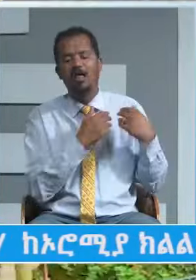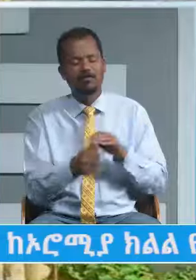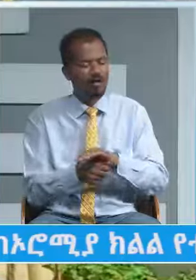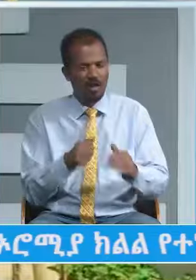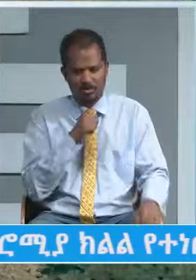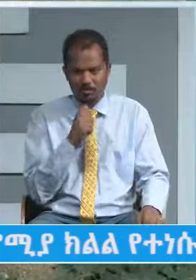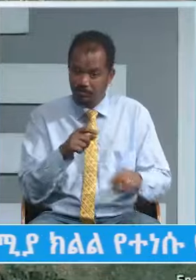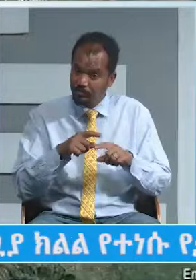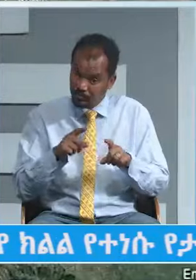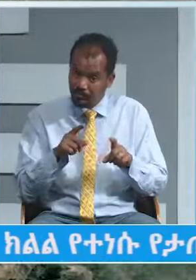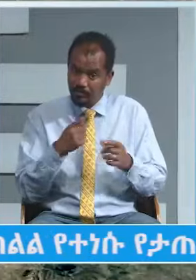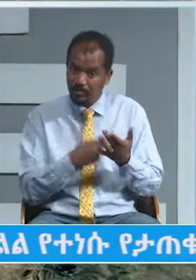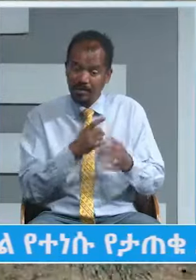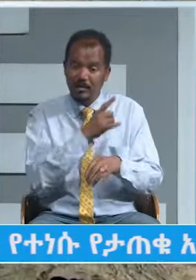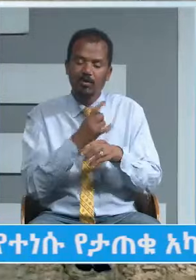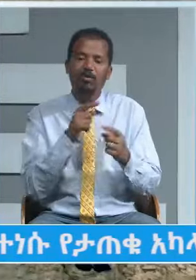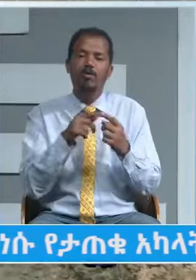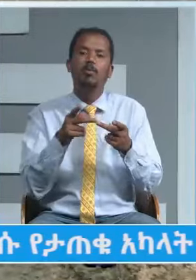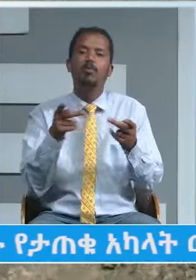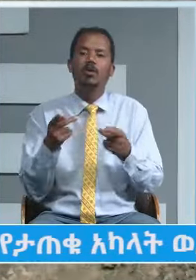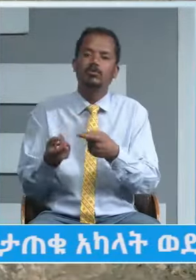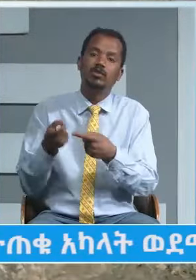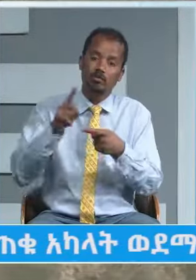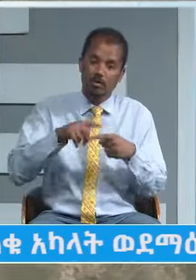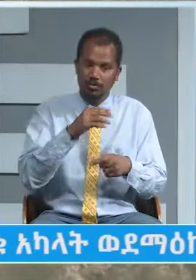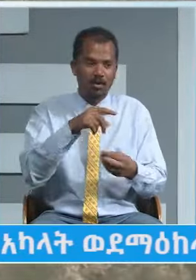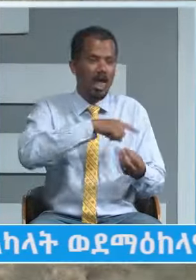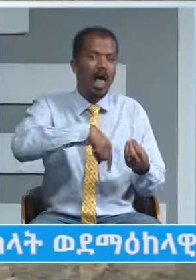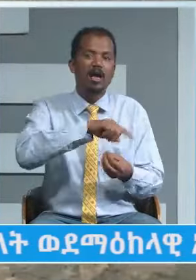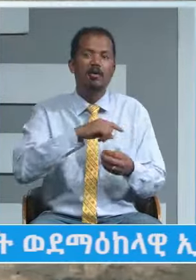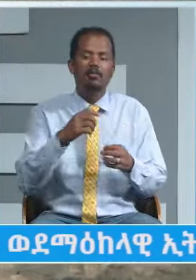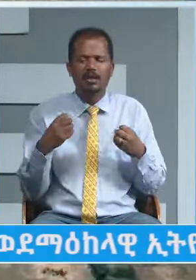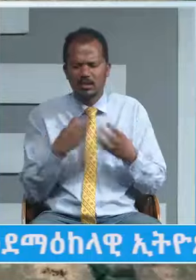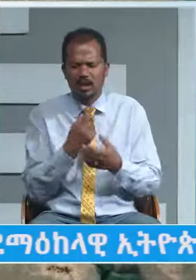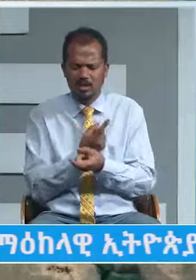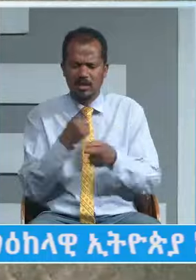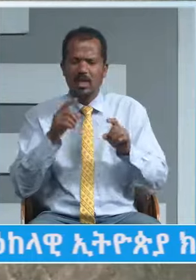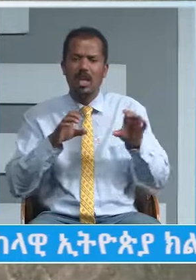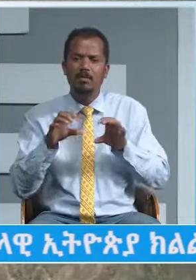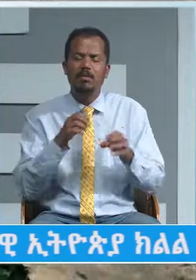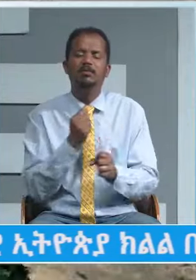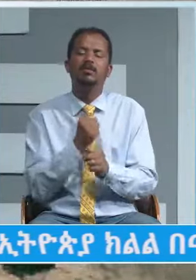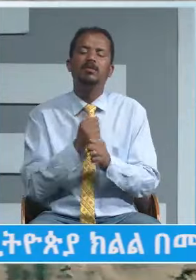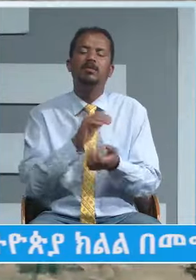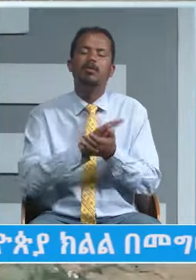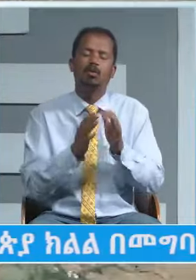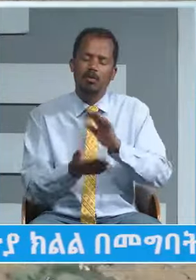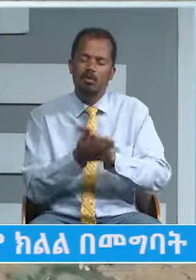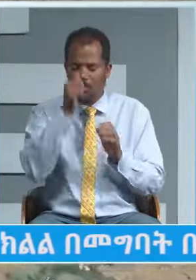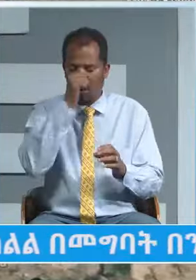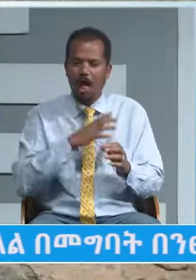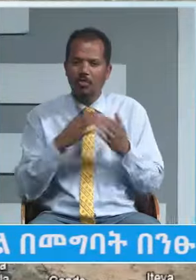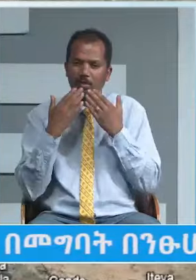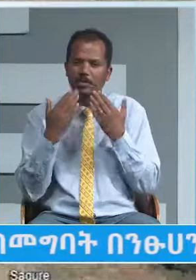መፈናቀላቸውን ኃላፊው አልሸሸጉም። ሆኖም እነዚህ ዜጎች ወደ ቀያቸው እንዲመለሱና አካባቢውን ከስጋት ነጻ ለማድረግ እየተሰራ